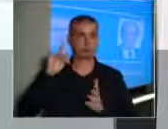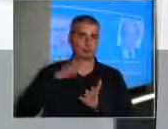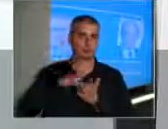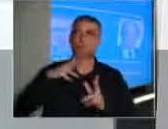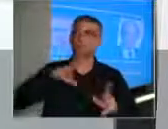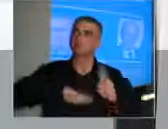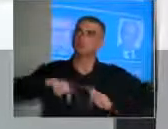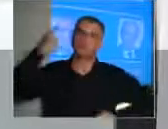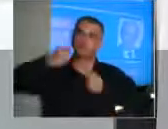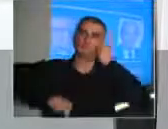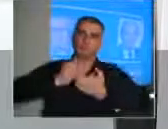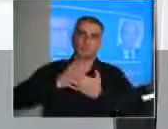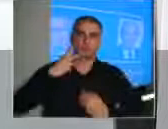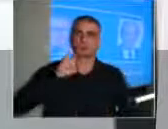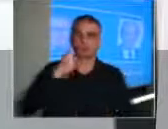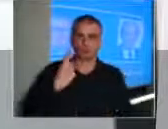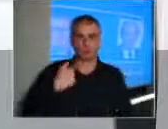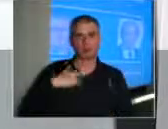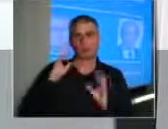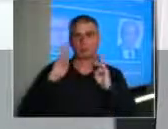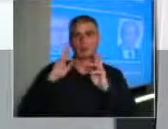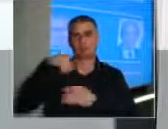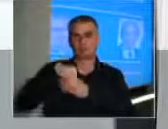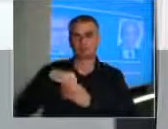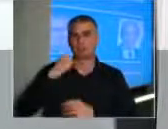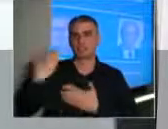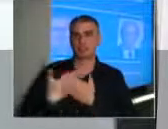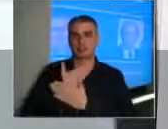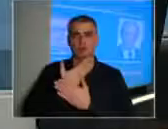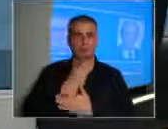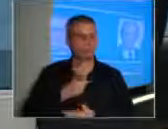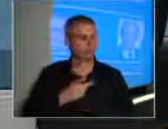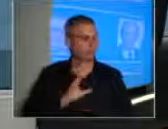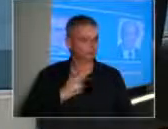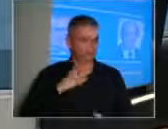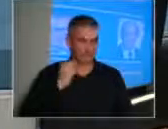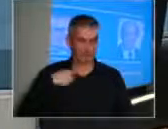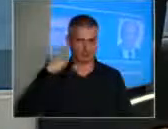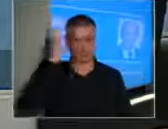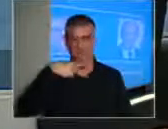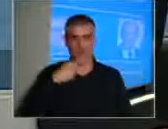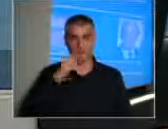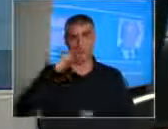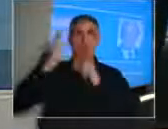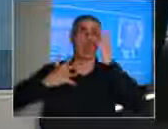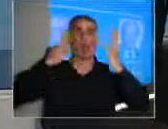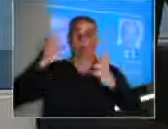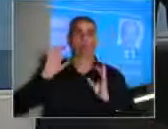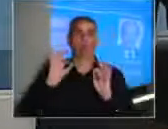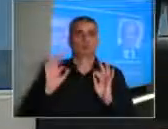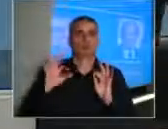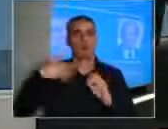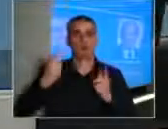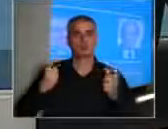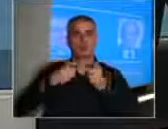רקטות כבר שנה, אני מקווה שיצביע לימין החדש. אני חושבת שאם אני מבינה, הגוולד הזה נועד כדי